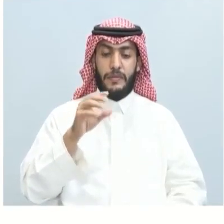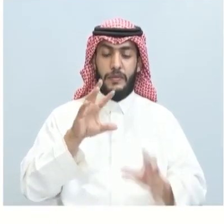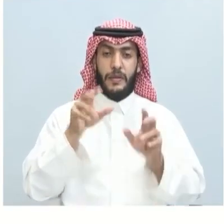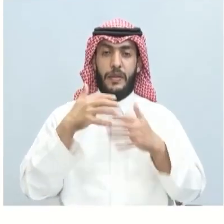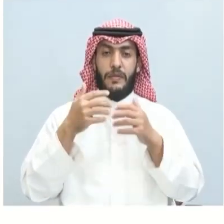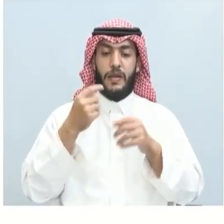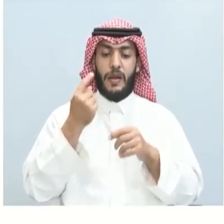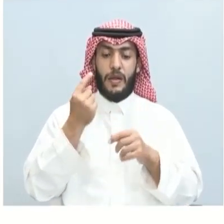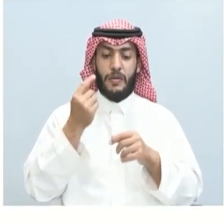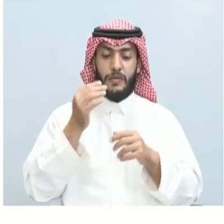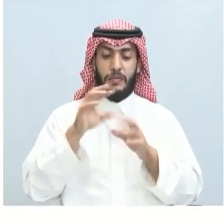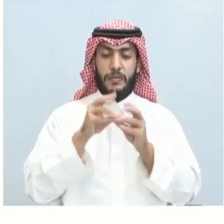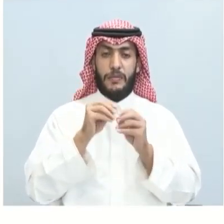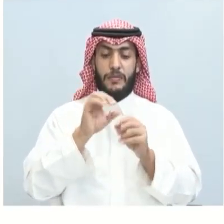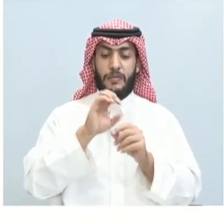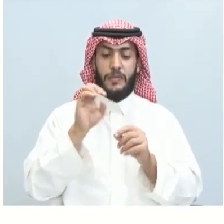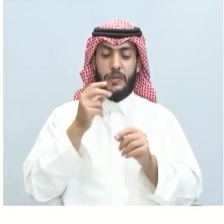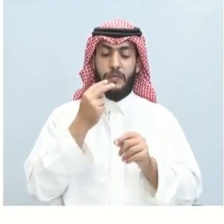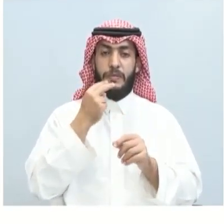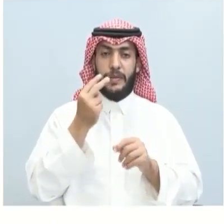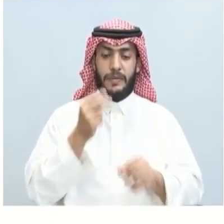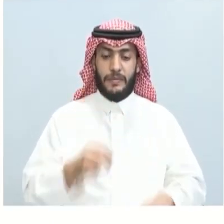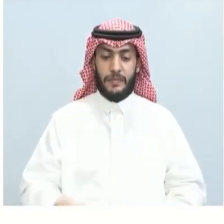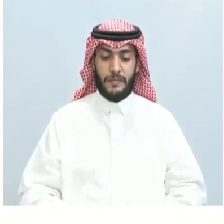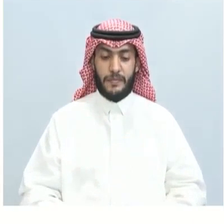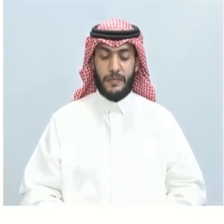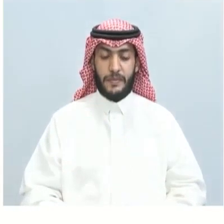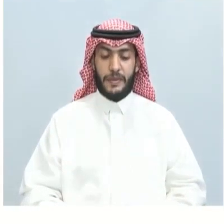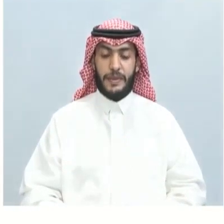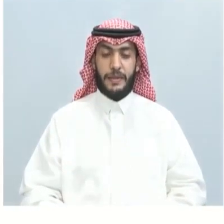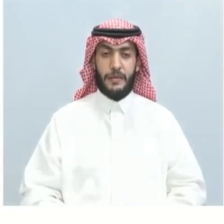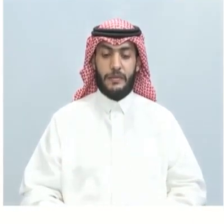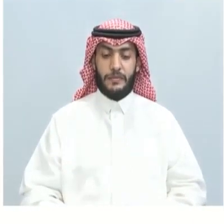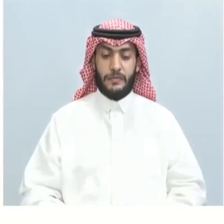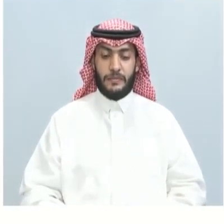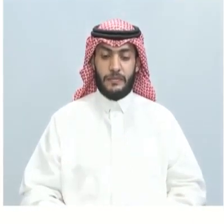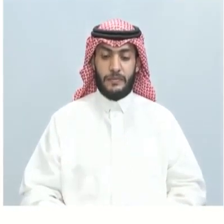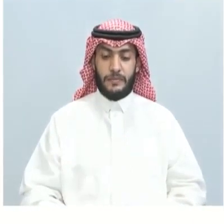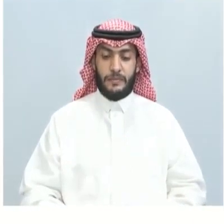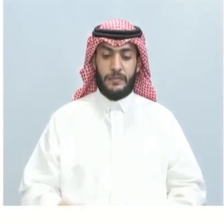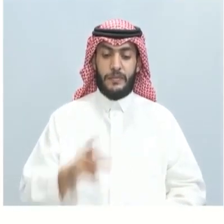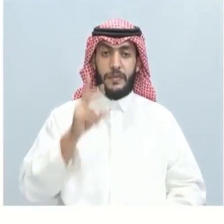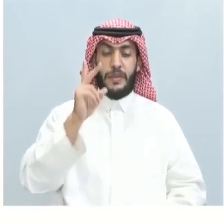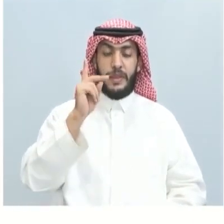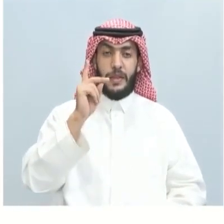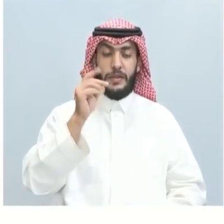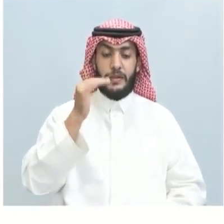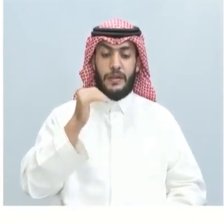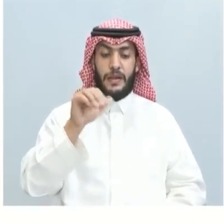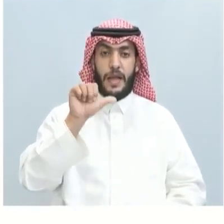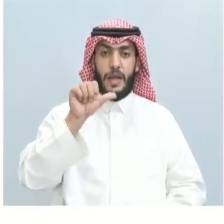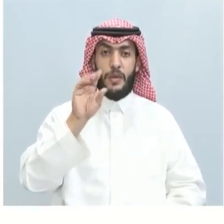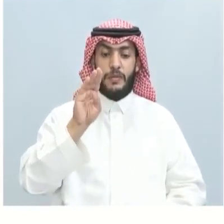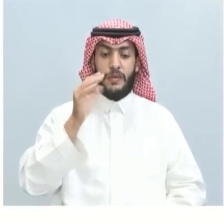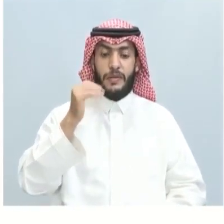التفاعل الاول اعطتني قيمه 200 التفاعل الثاني لاحظ ه هنا تركيز البي هنا تركيز الا a طبعا